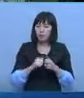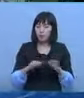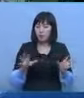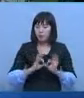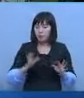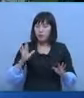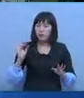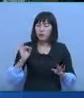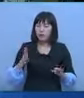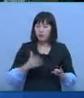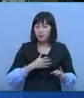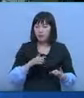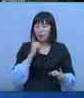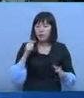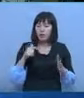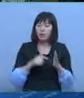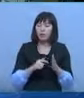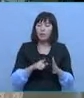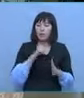және де біздің жалпы мақсатымыз осы